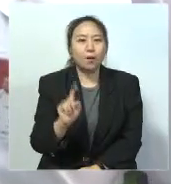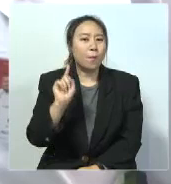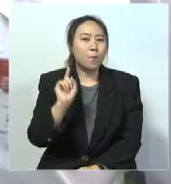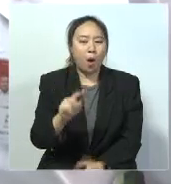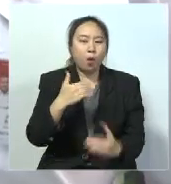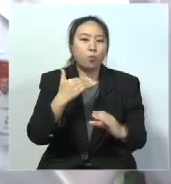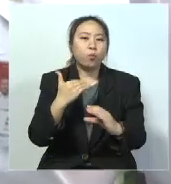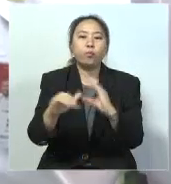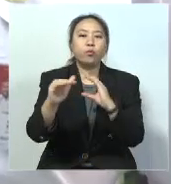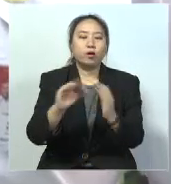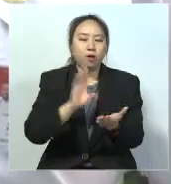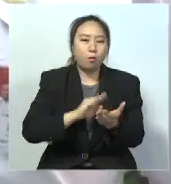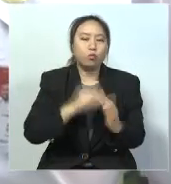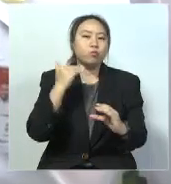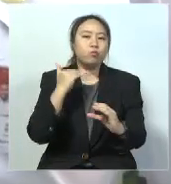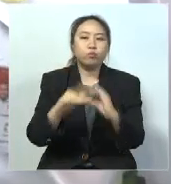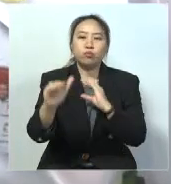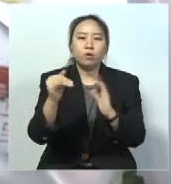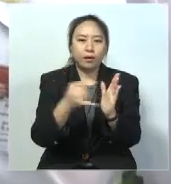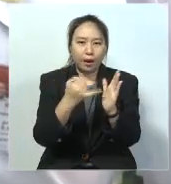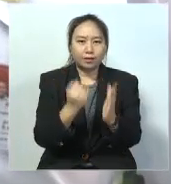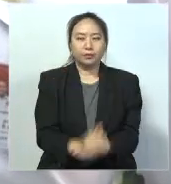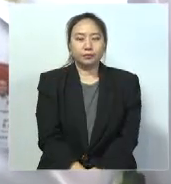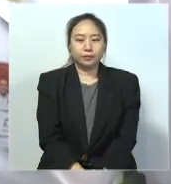เดียวข้อมูลทุกอย่างก็ได้รับการส่งไปนะครับ